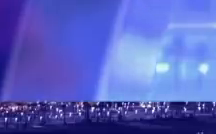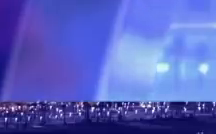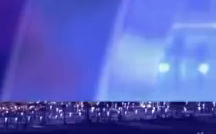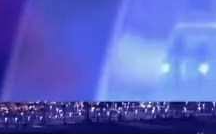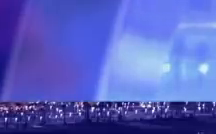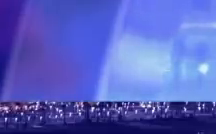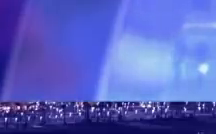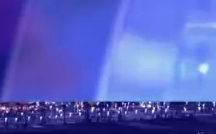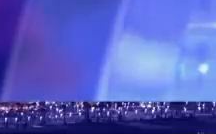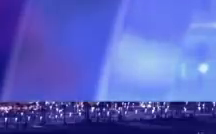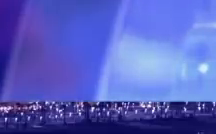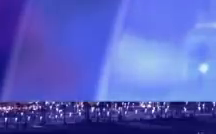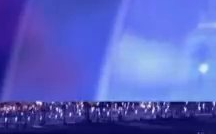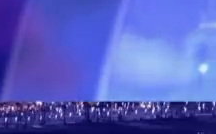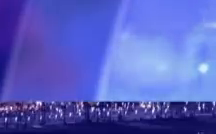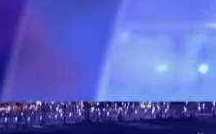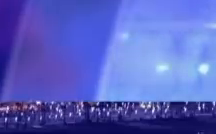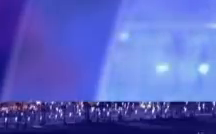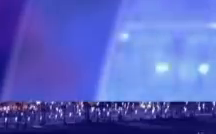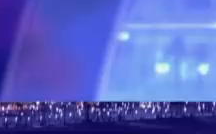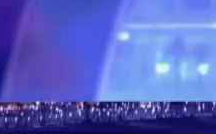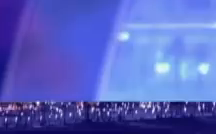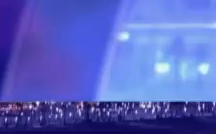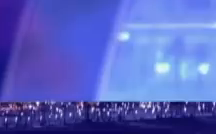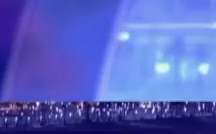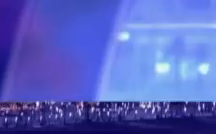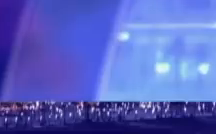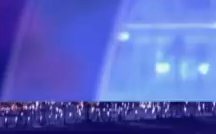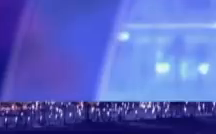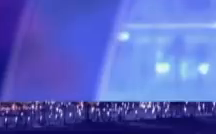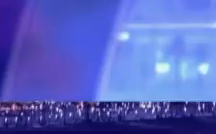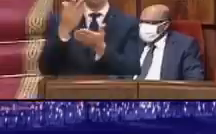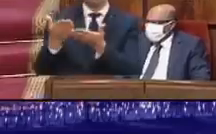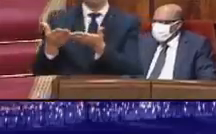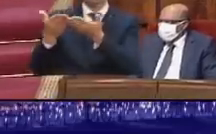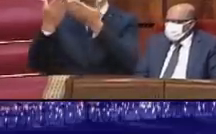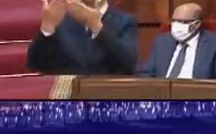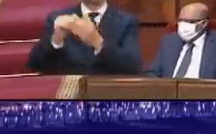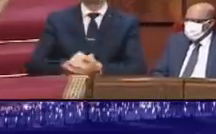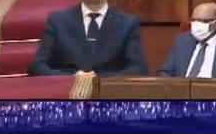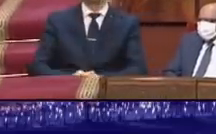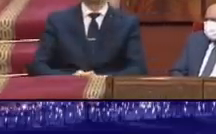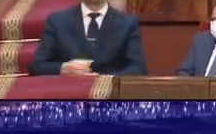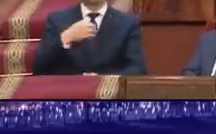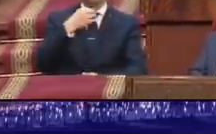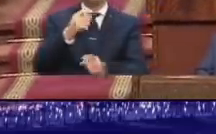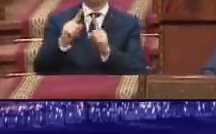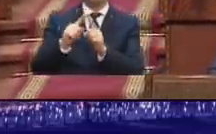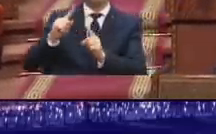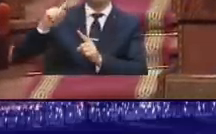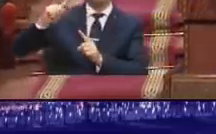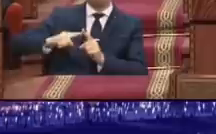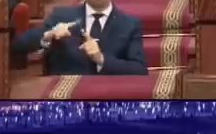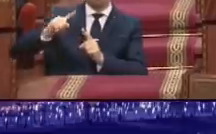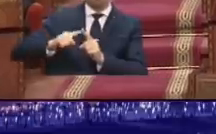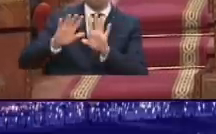يعني الحالات، نعم. فين كيكونوا، يعني إما ما كيكونوش الدورات، يعني بيناتهم بين الدورة، يعني البرلمان ما كيكونش في ديك اللحظة،